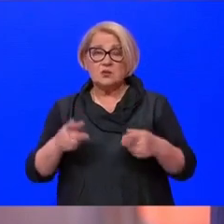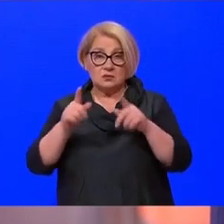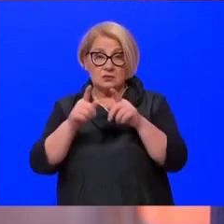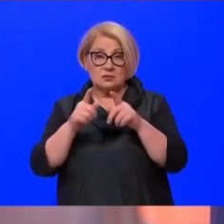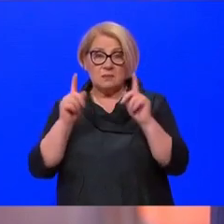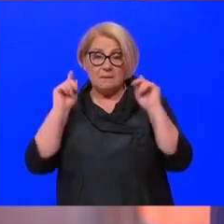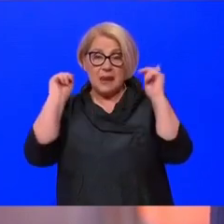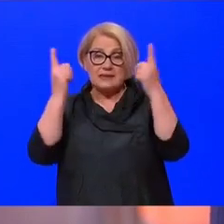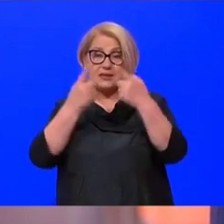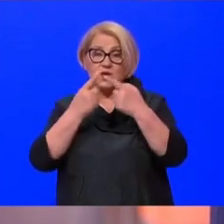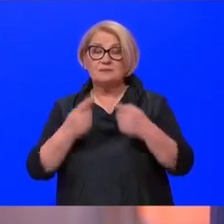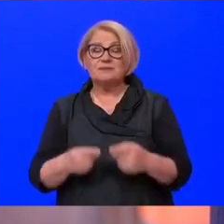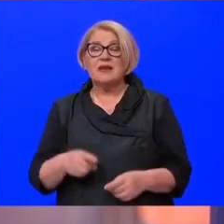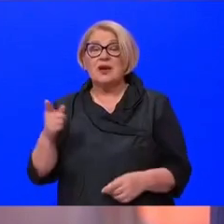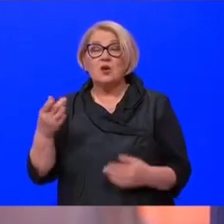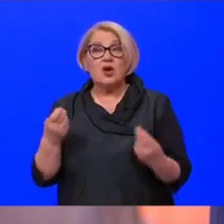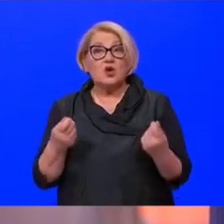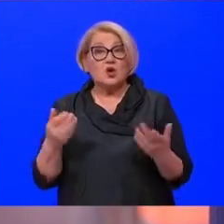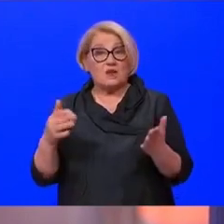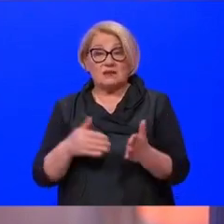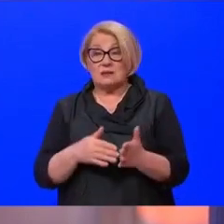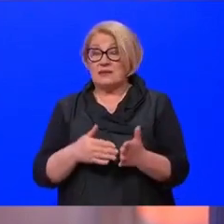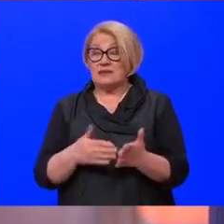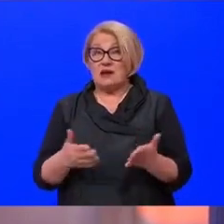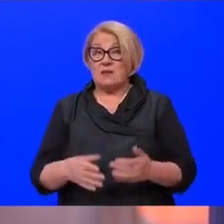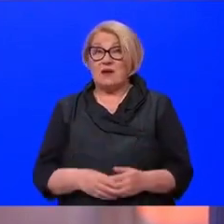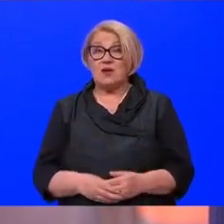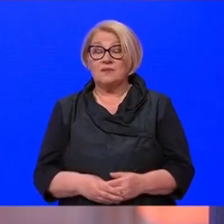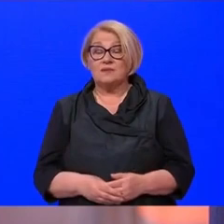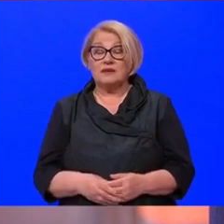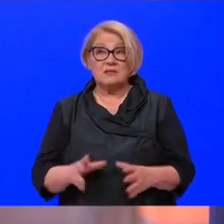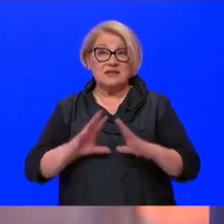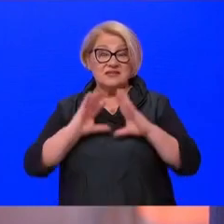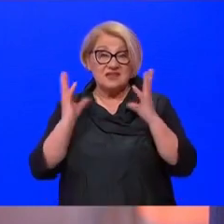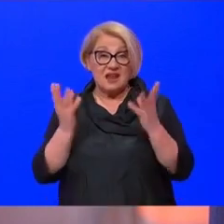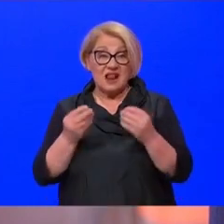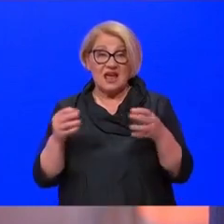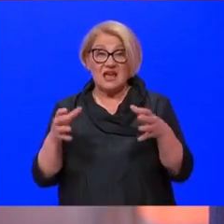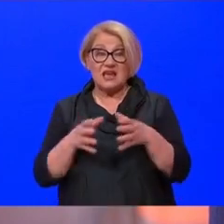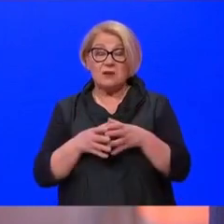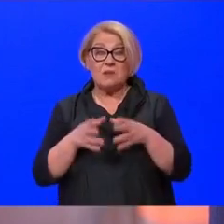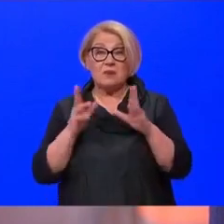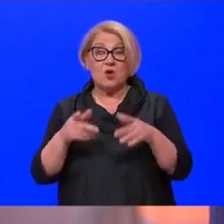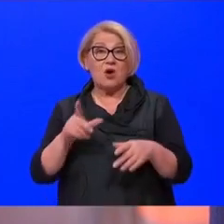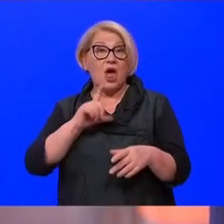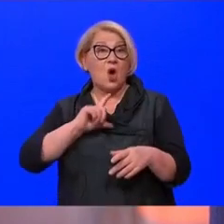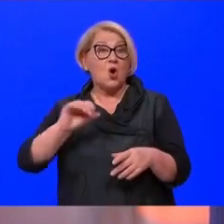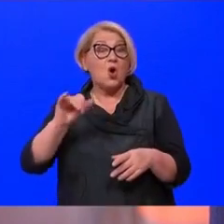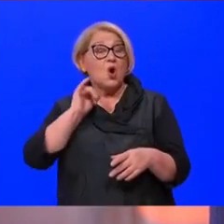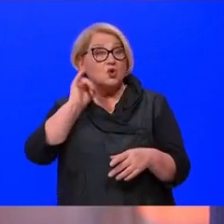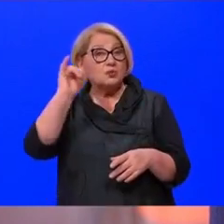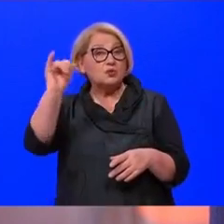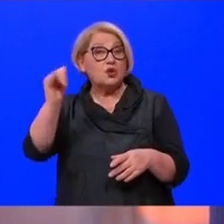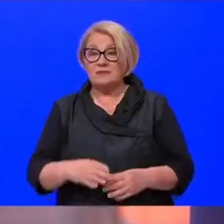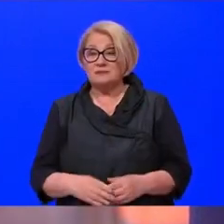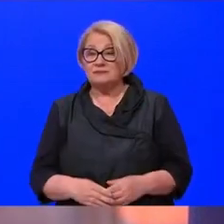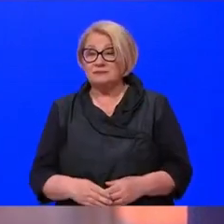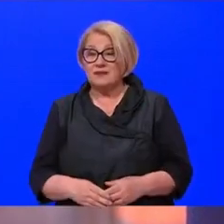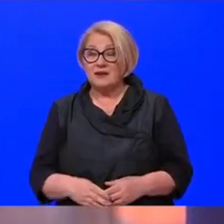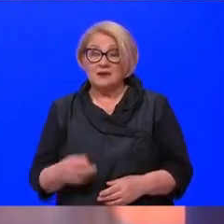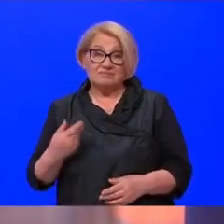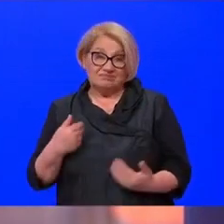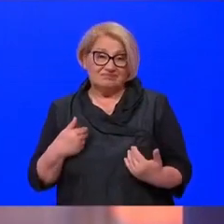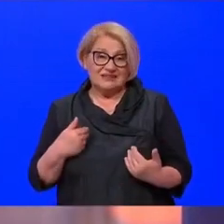Koliko otprilike novaca bi vama trebalo da bi cijela ekipa mogla otići mirna, sigurna i da imate tamo? I se